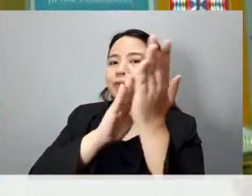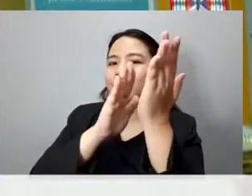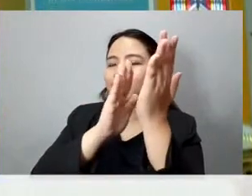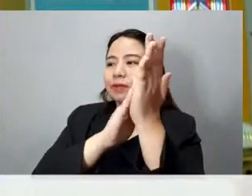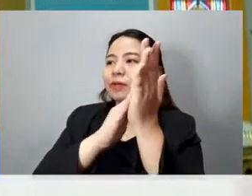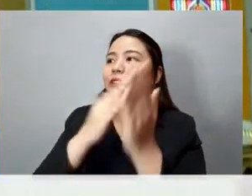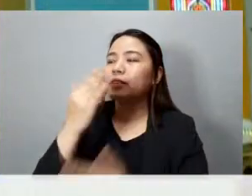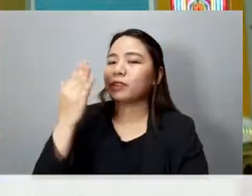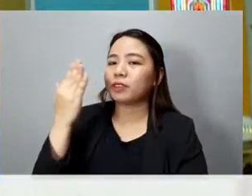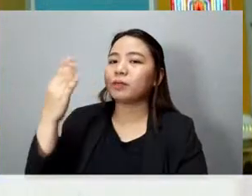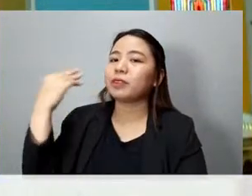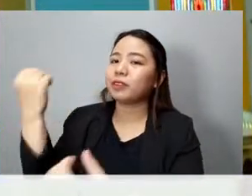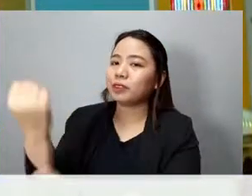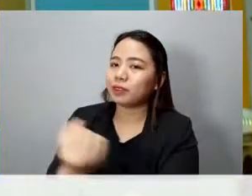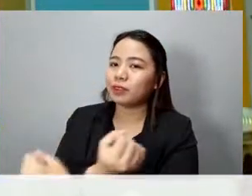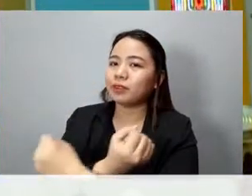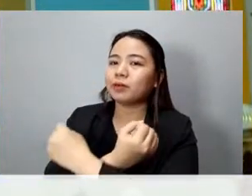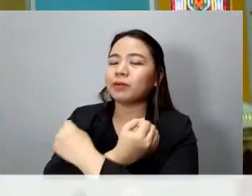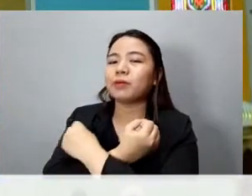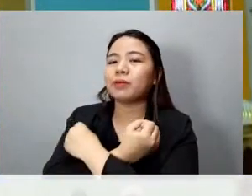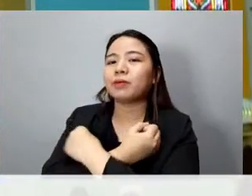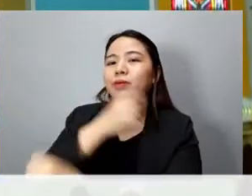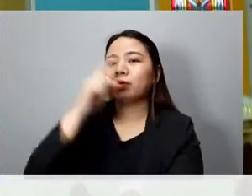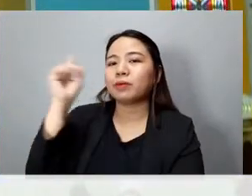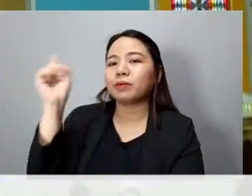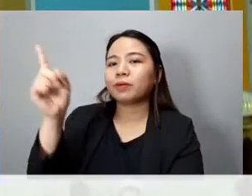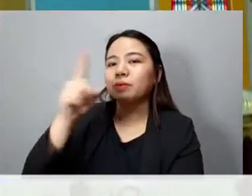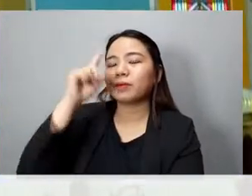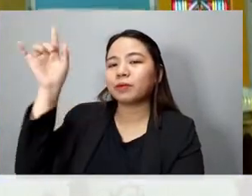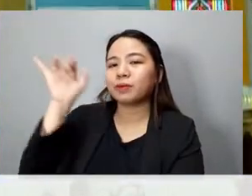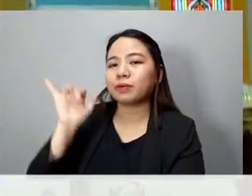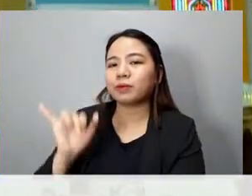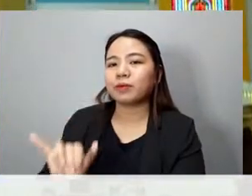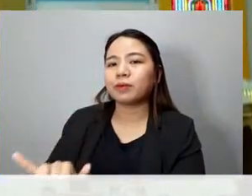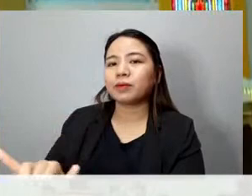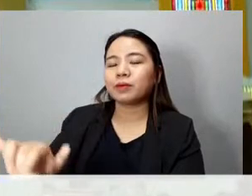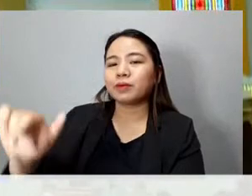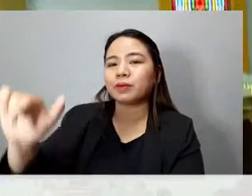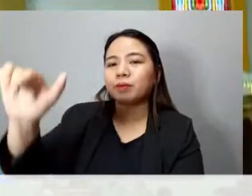Papurihan sa pag-ibig niya